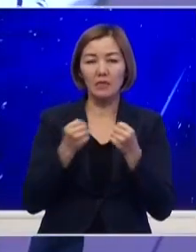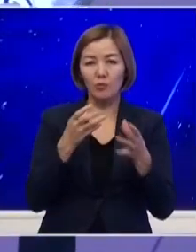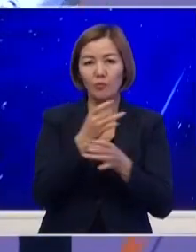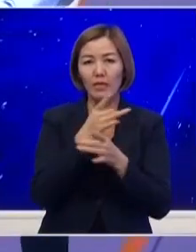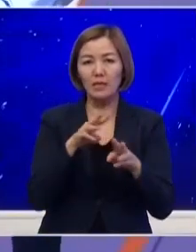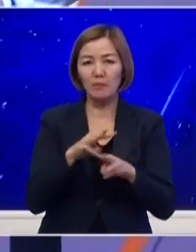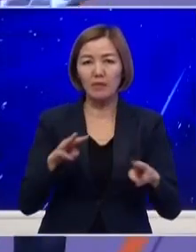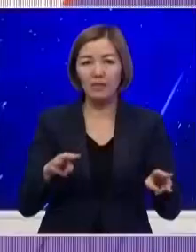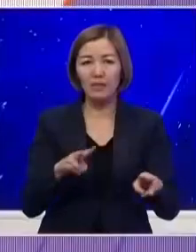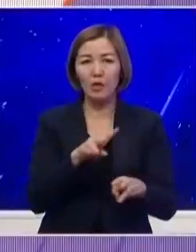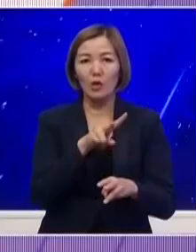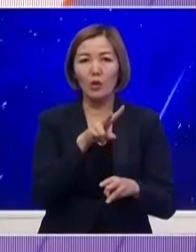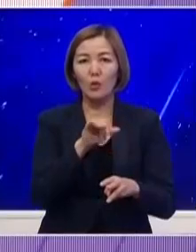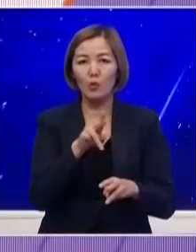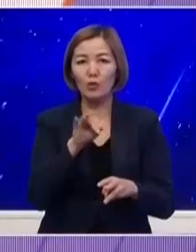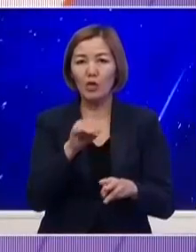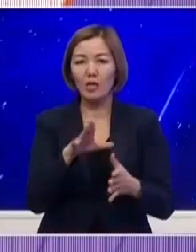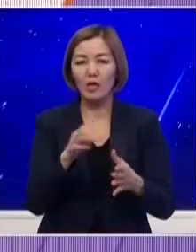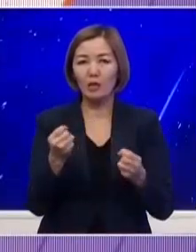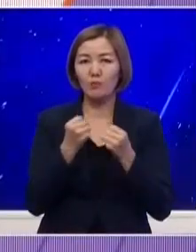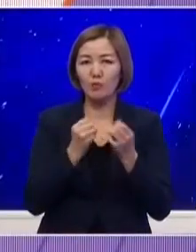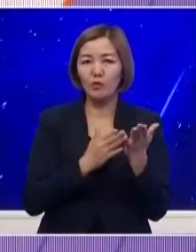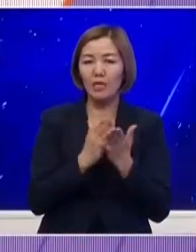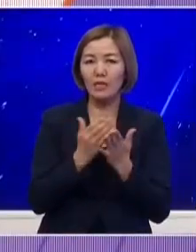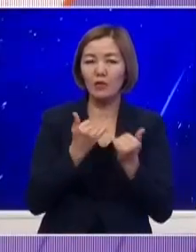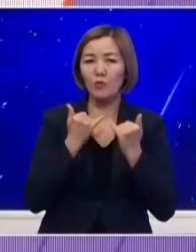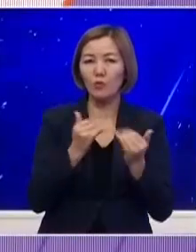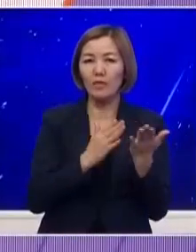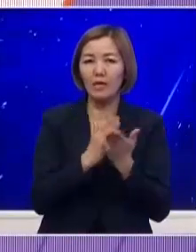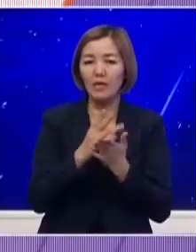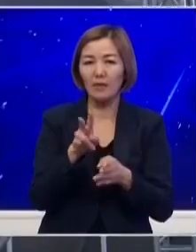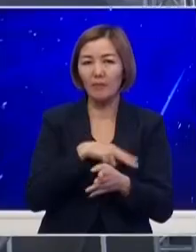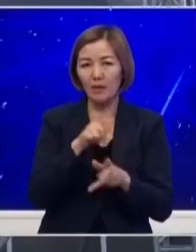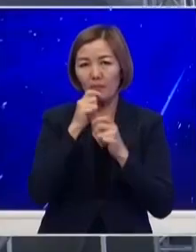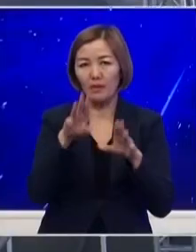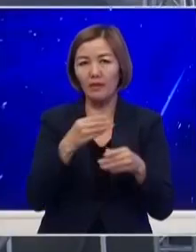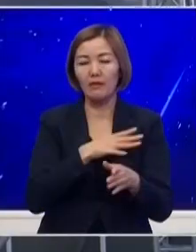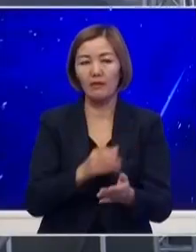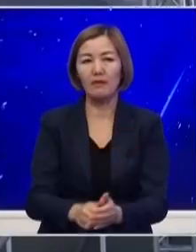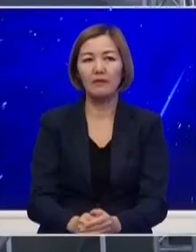министрлігінің атынан Лучиано Росси спорт саласының құрметті қайраткері медалімен марапатталды.